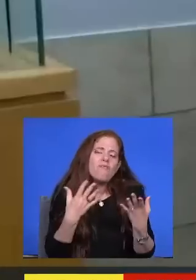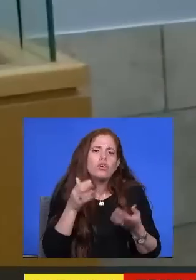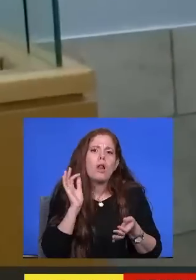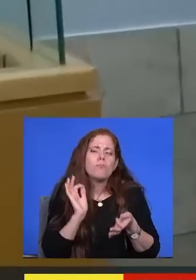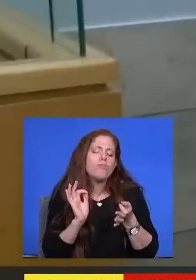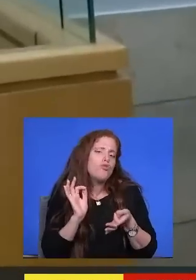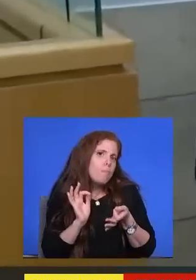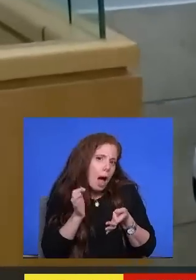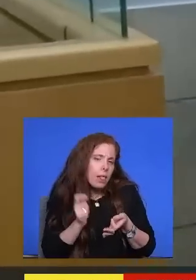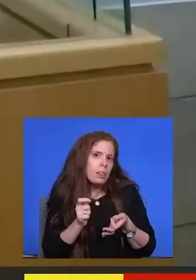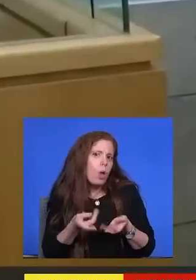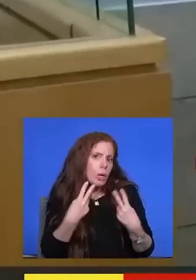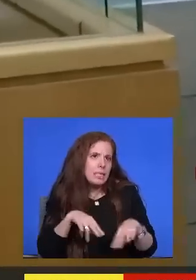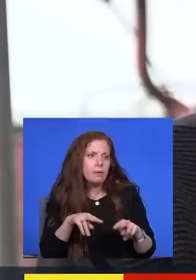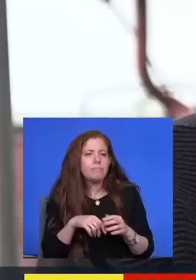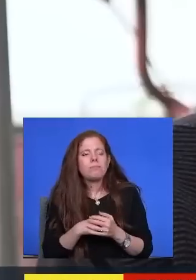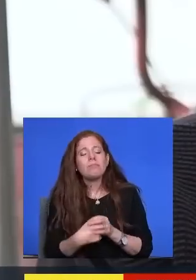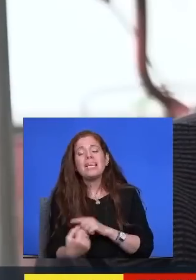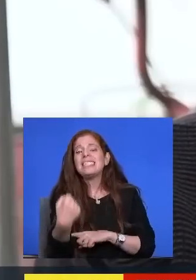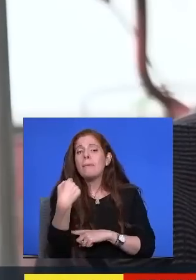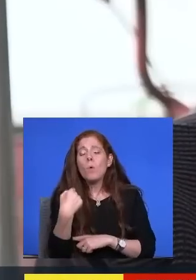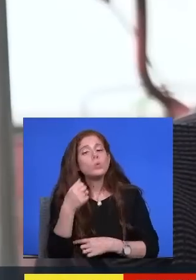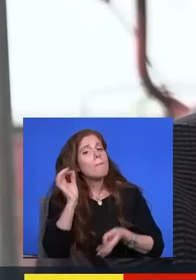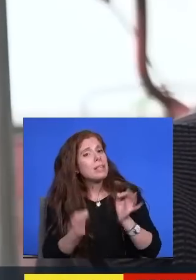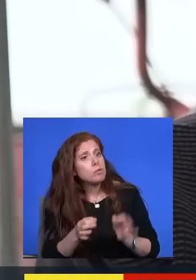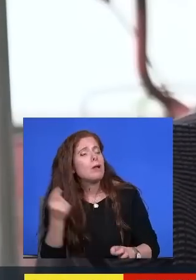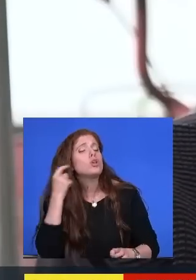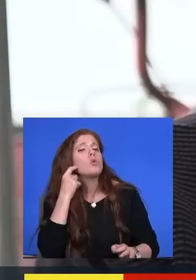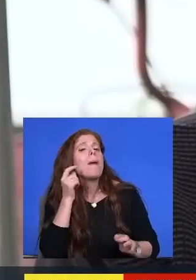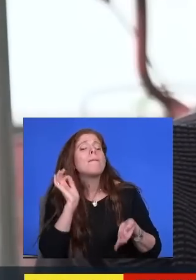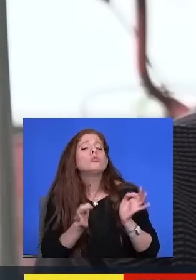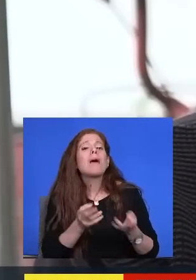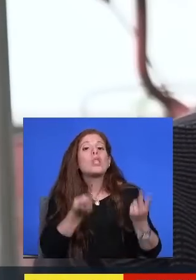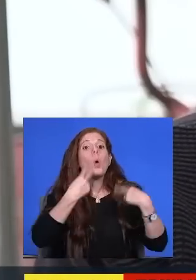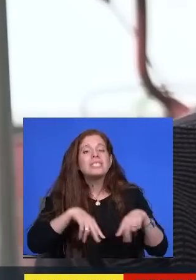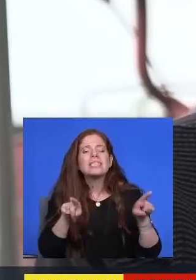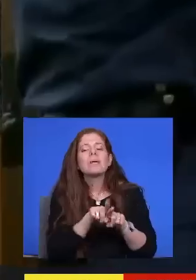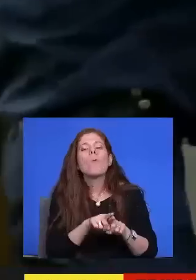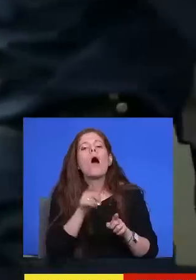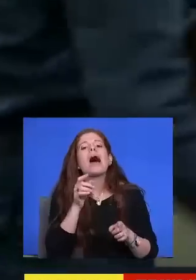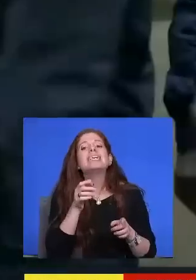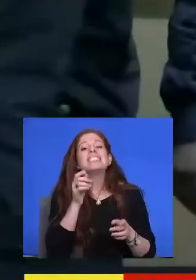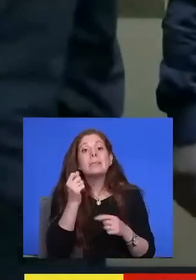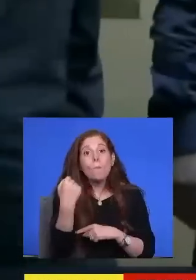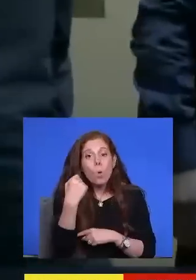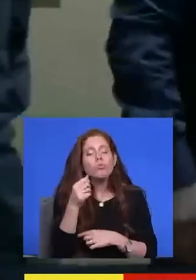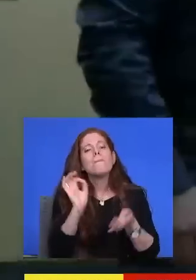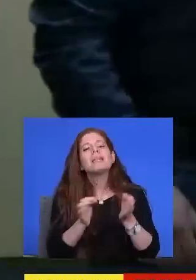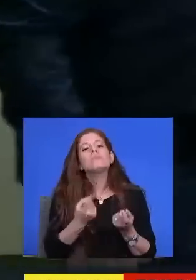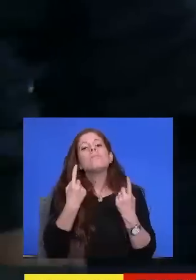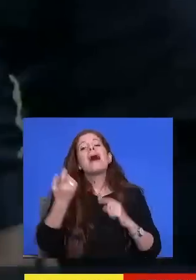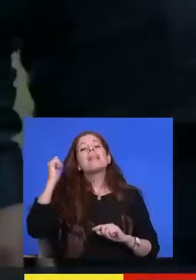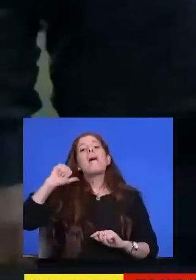המשפט ששומע משפט חוזר היא כמו סמכותו של בית המשפט המקורי, של הערכאה